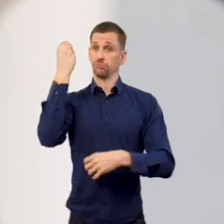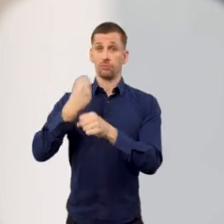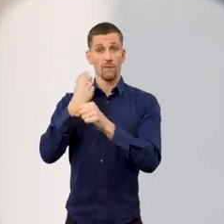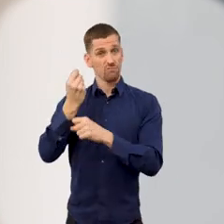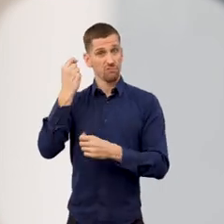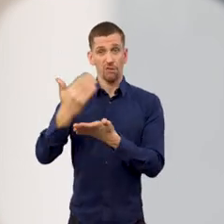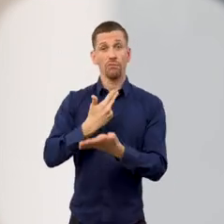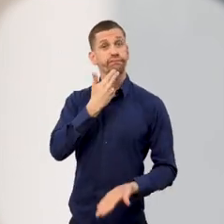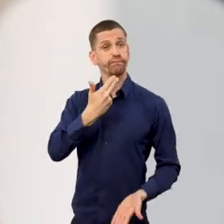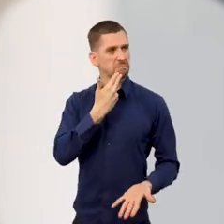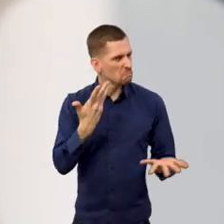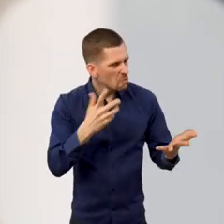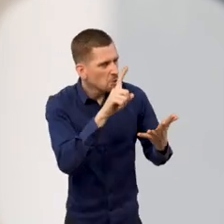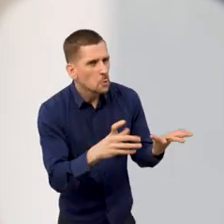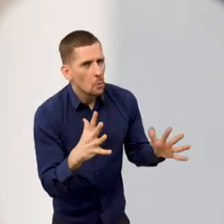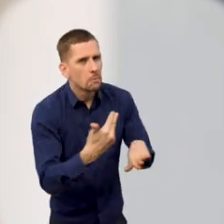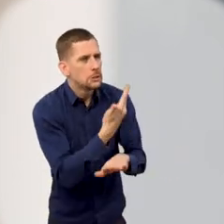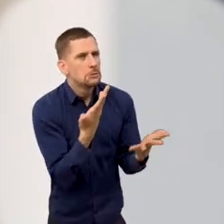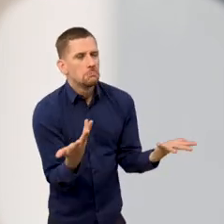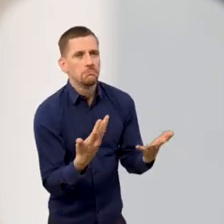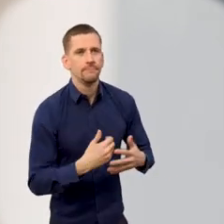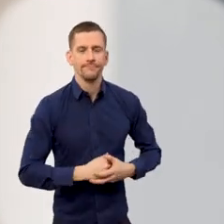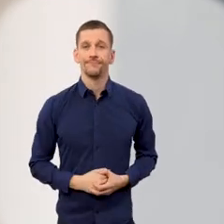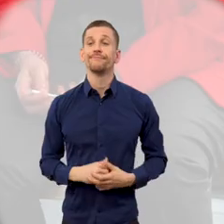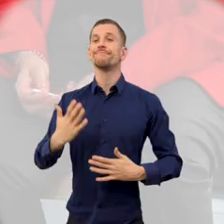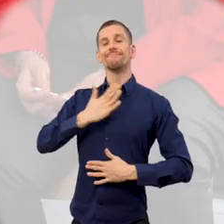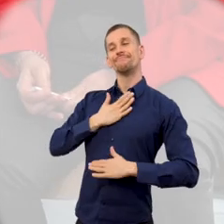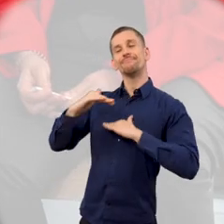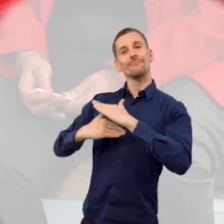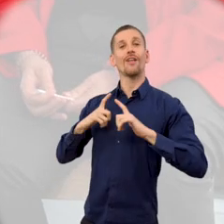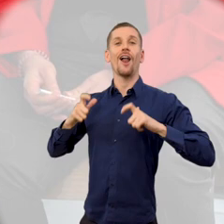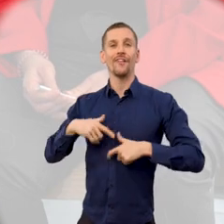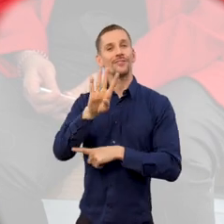ces métiers-là du numérique, finalement, on s'en sort bien dès le départ, dès la sortie de la formation?